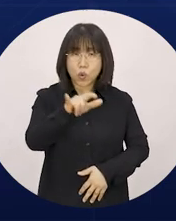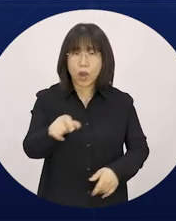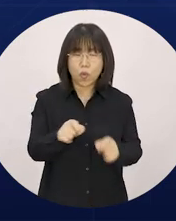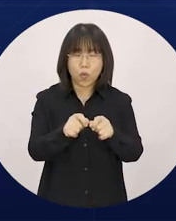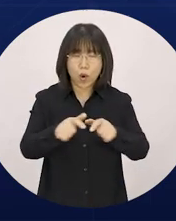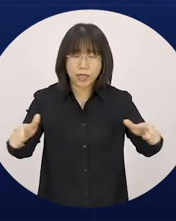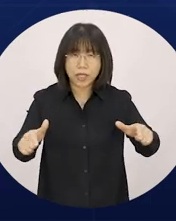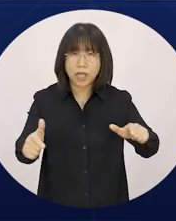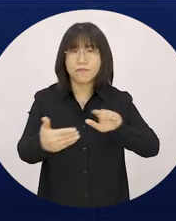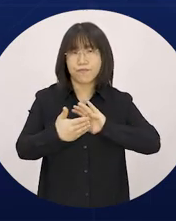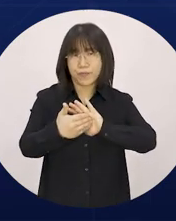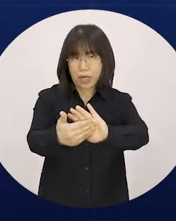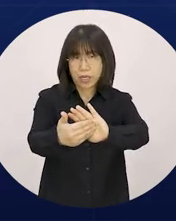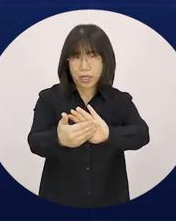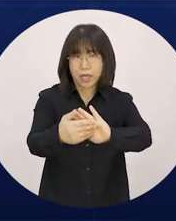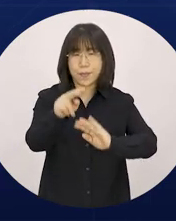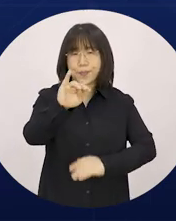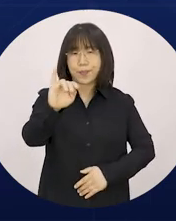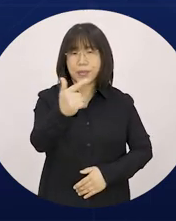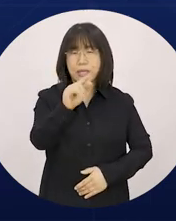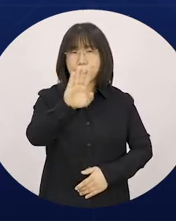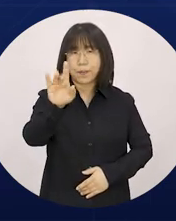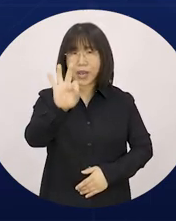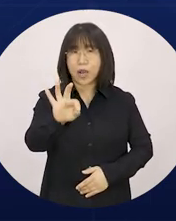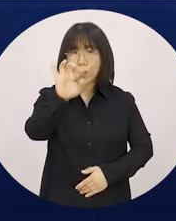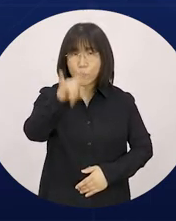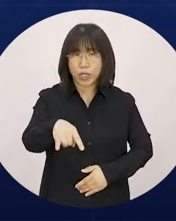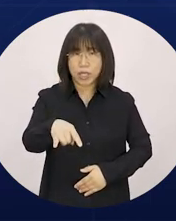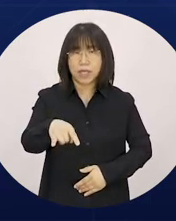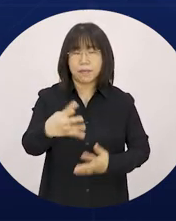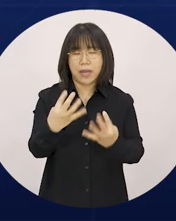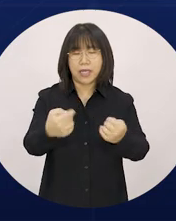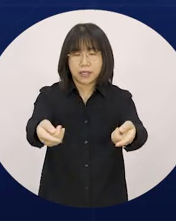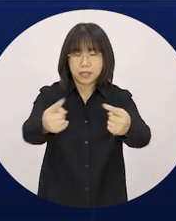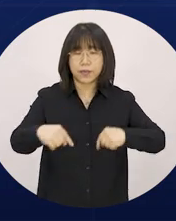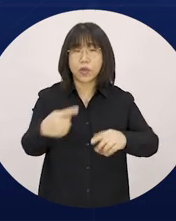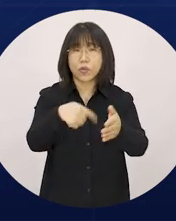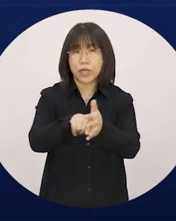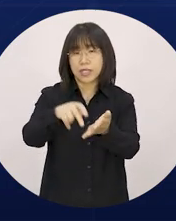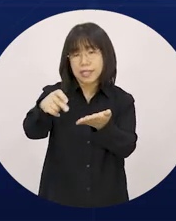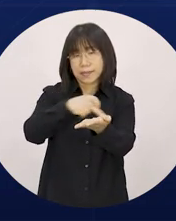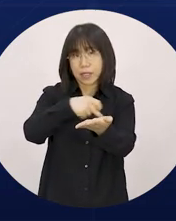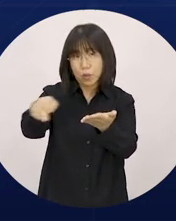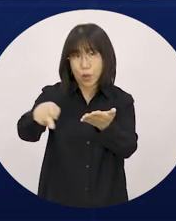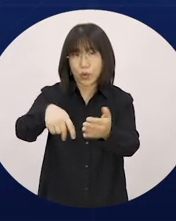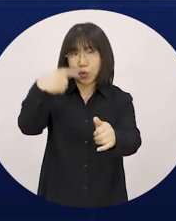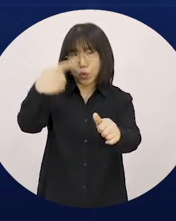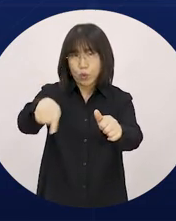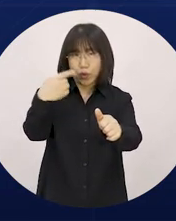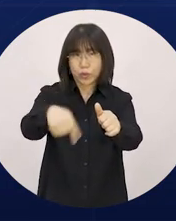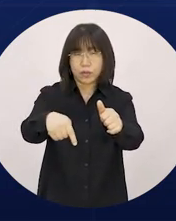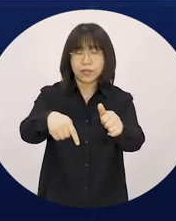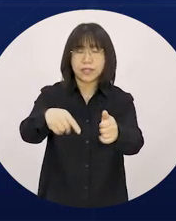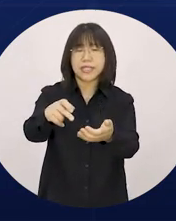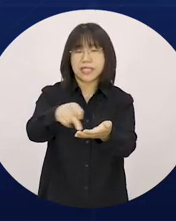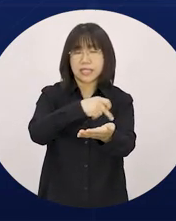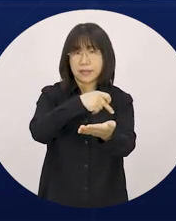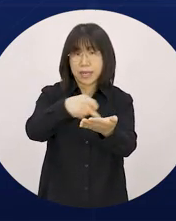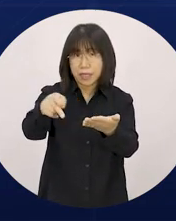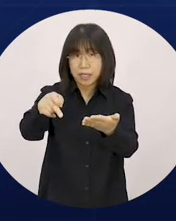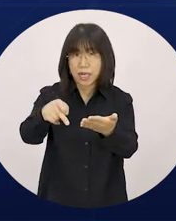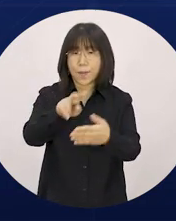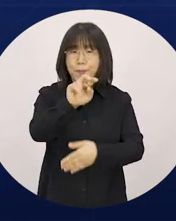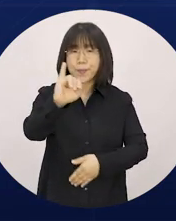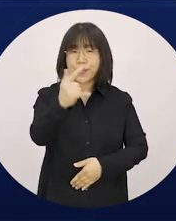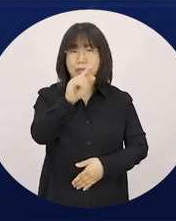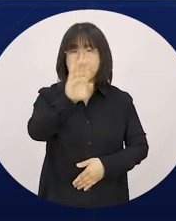강서구가 코로나19 확산을 방지하고 민방위 대원의 참여 편의를 높이기 위해 스마트폰으로도 교육이 가능한